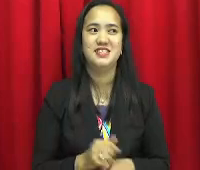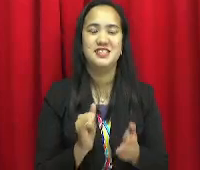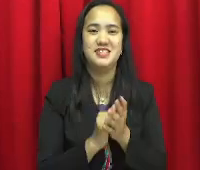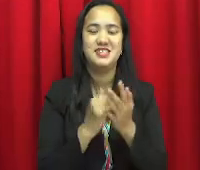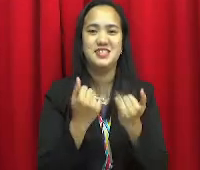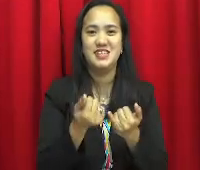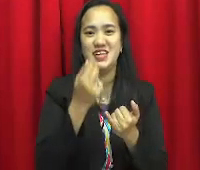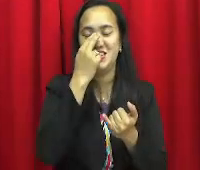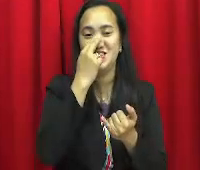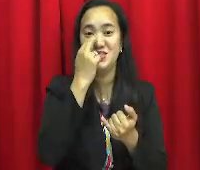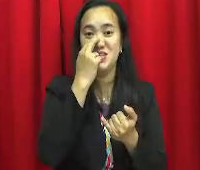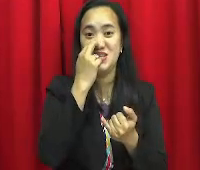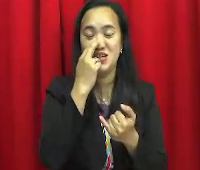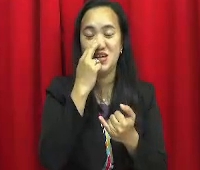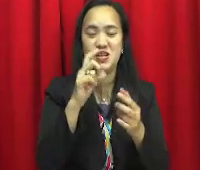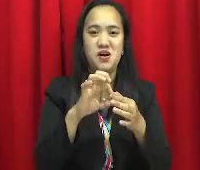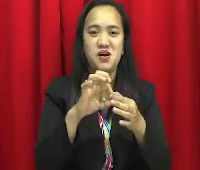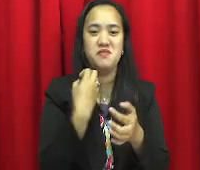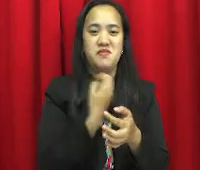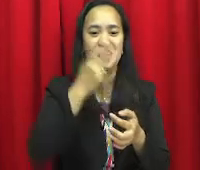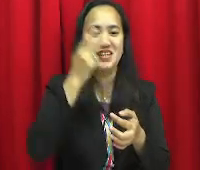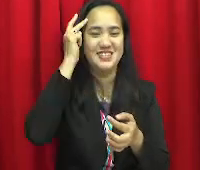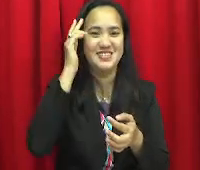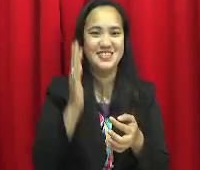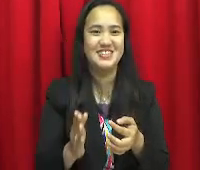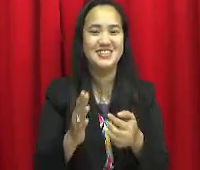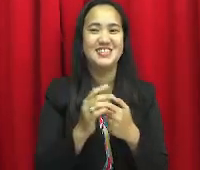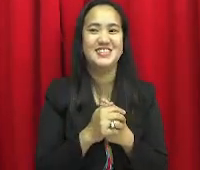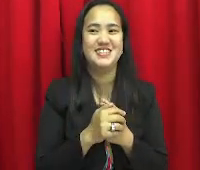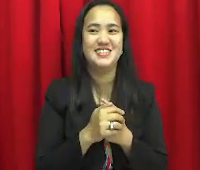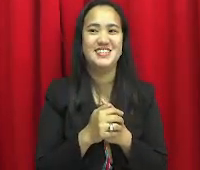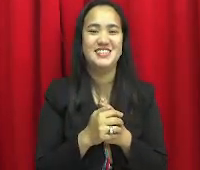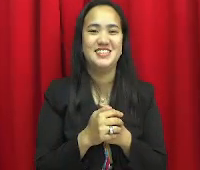yun ang aking para mapunta siya sa impyerno.